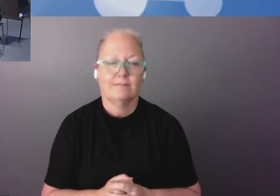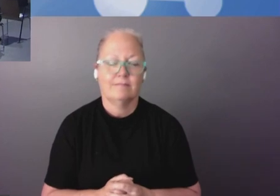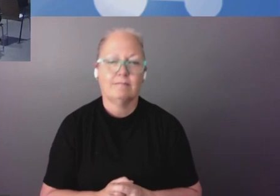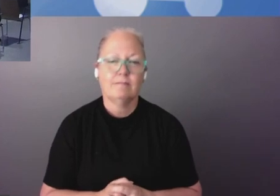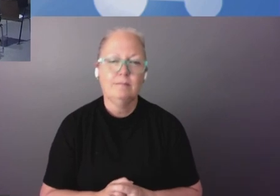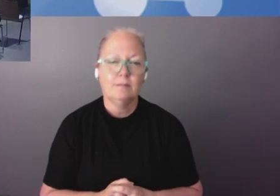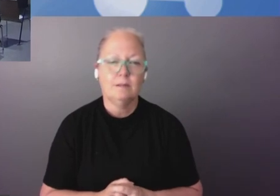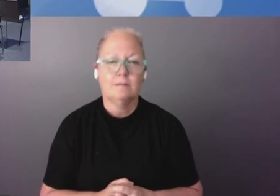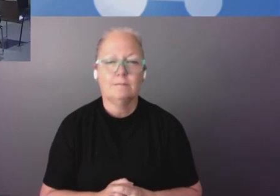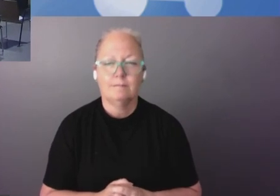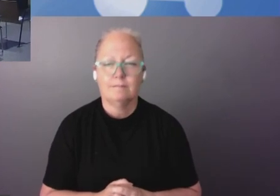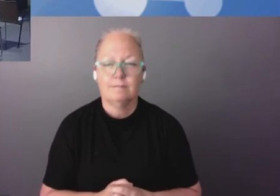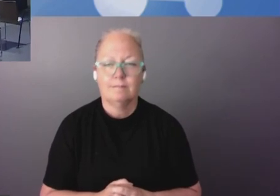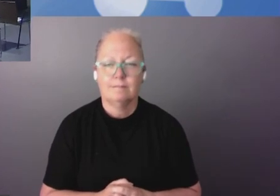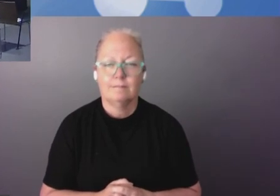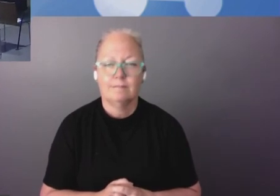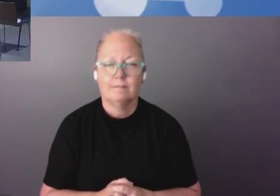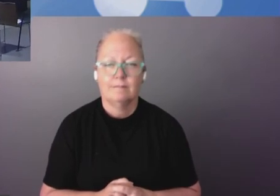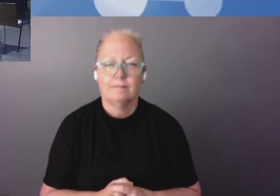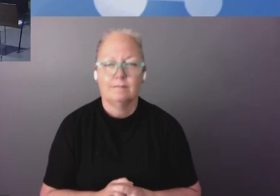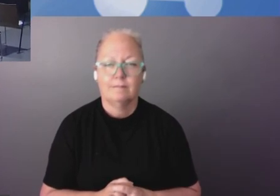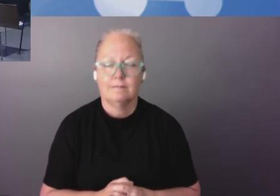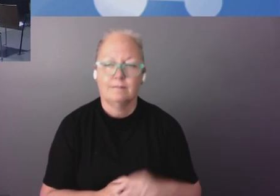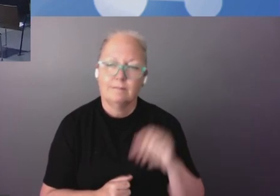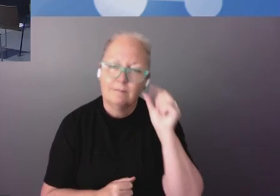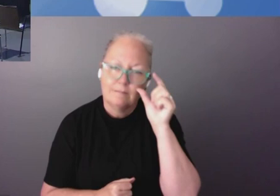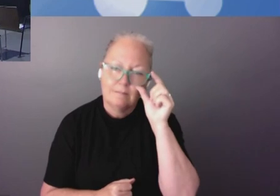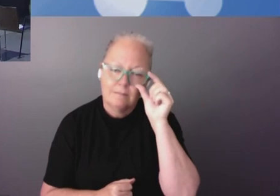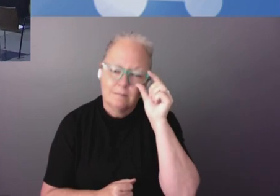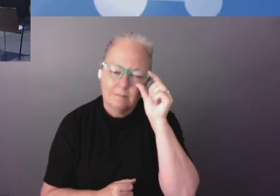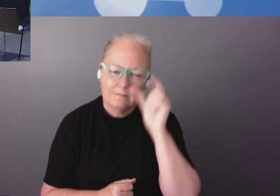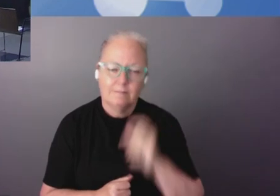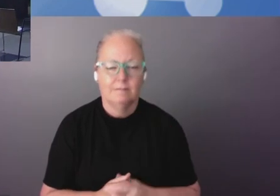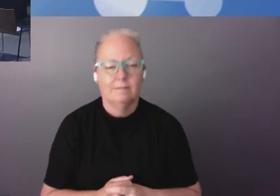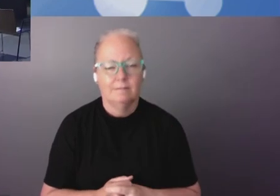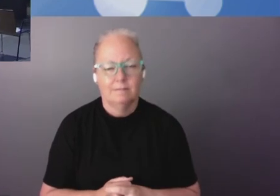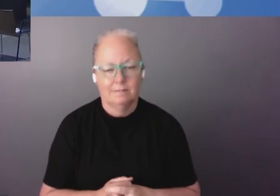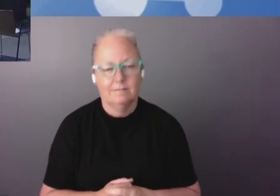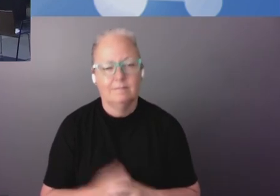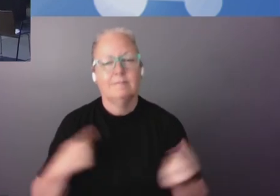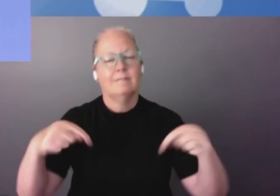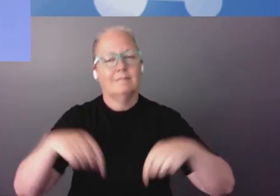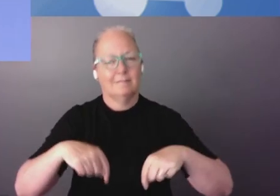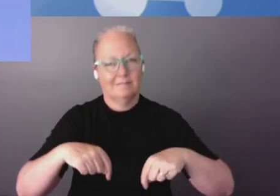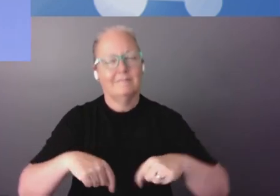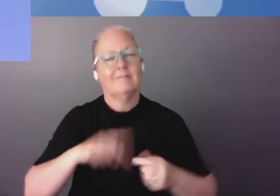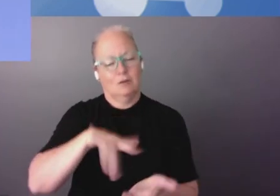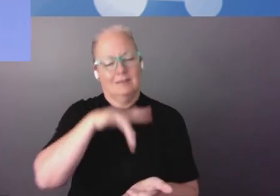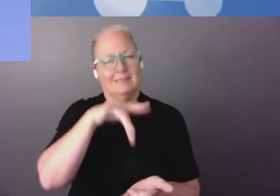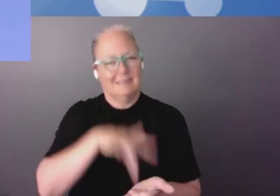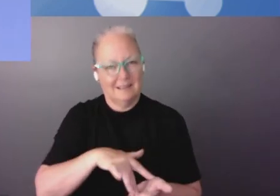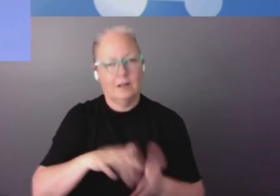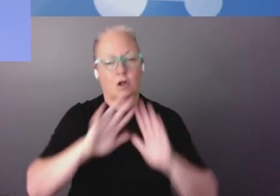Mr. Marcin Krupa, City Mayor of Katowice. Pan Marcin Krupa, prezydent miasta Katowice. Jest to